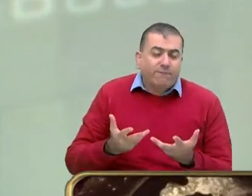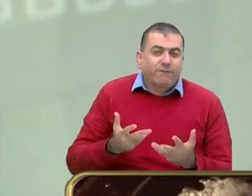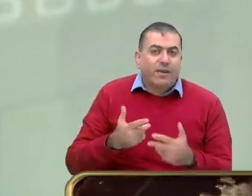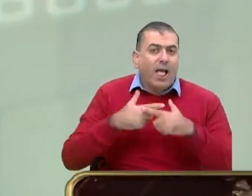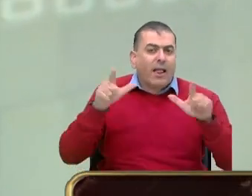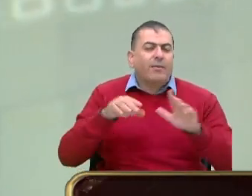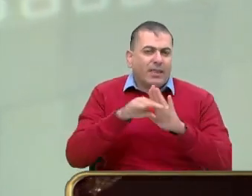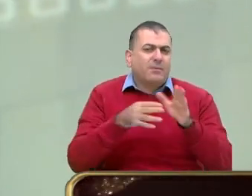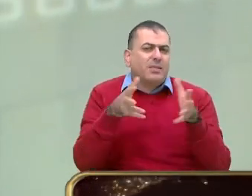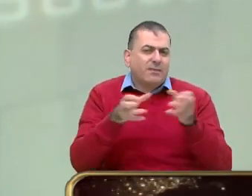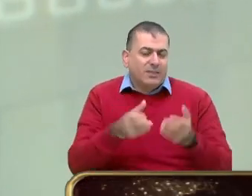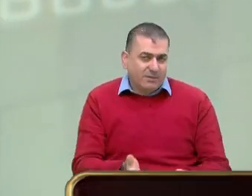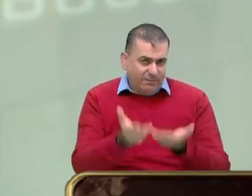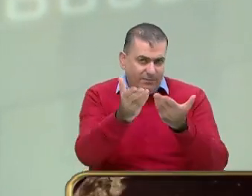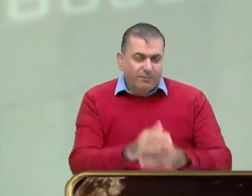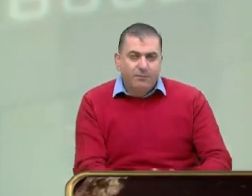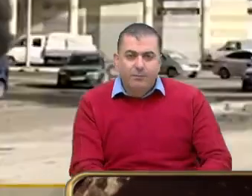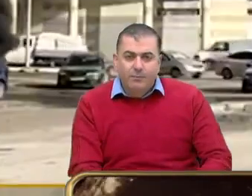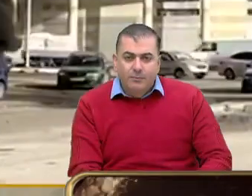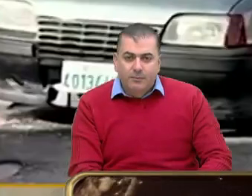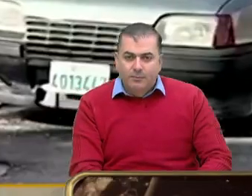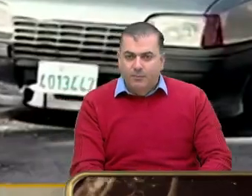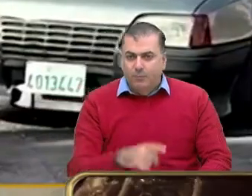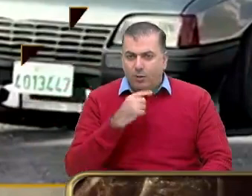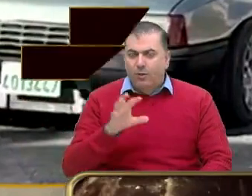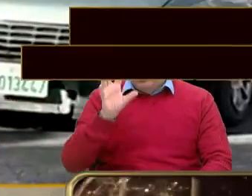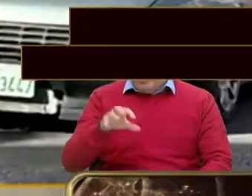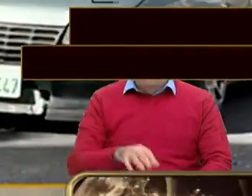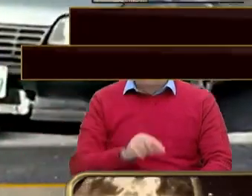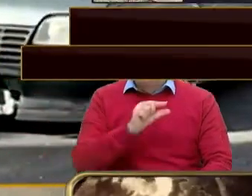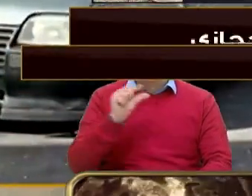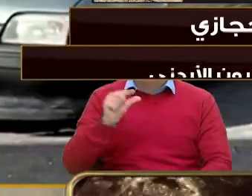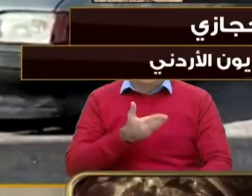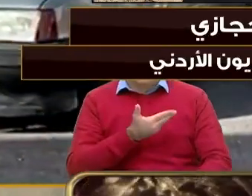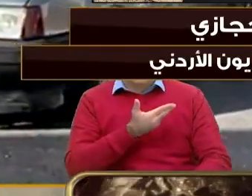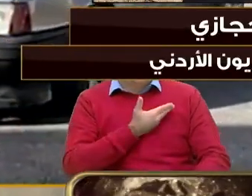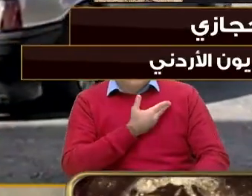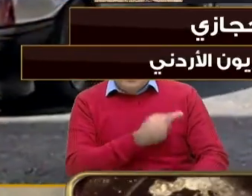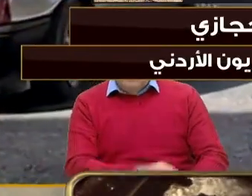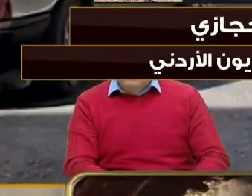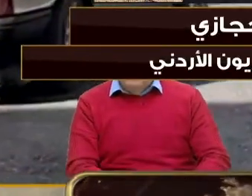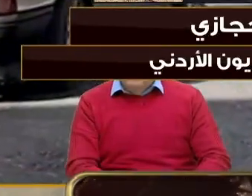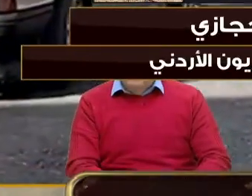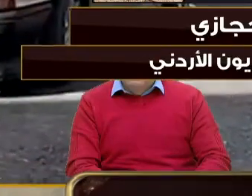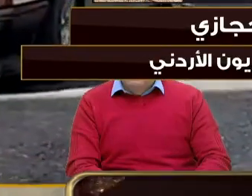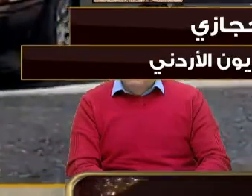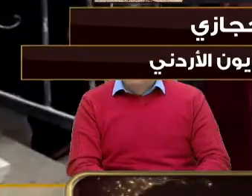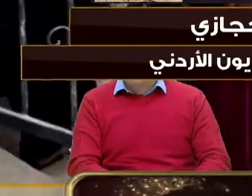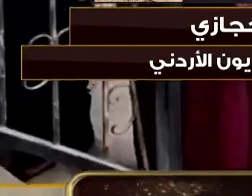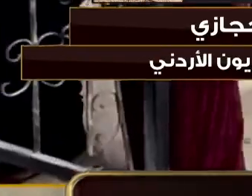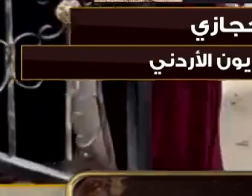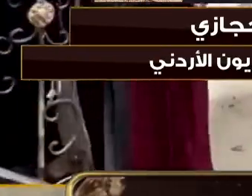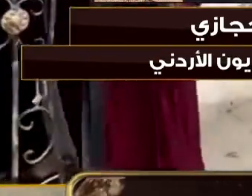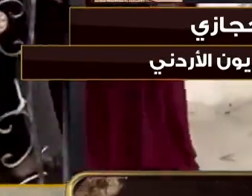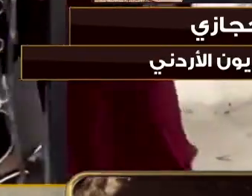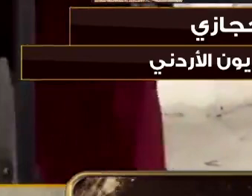الإعلان؟ نعم، يعني بالنسبة لقطاع غزة نتحدث أن هذه